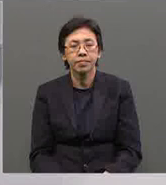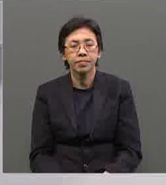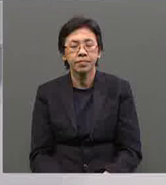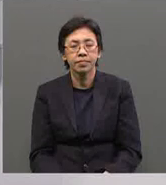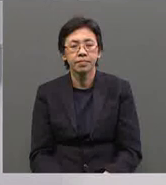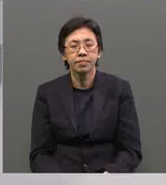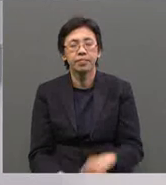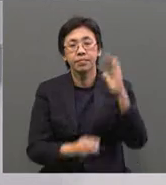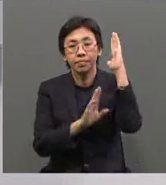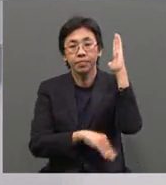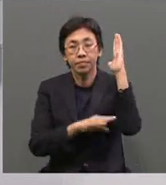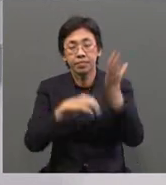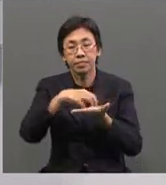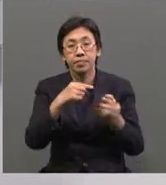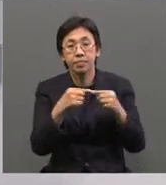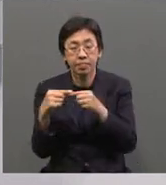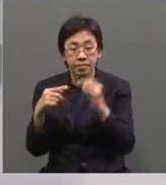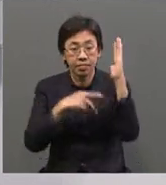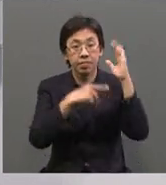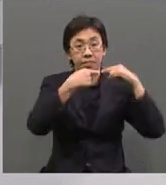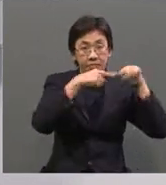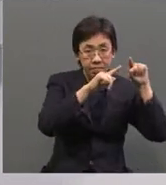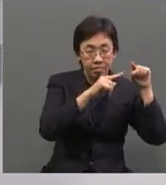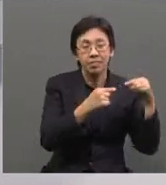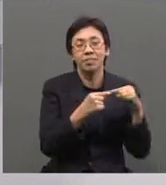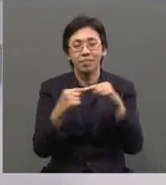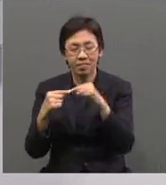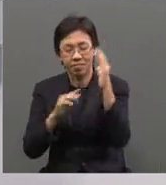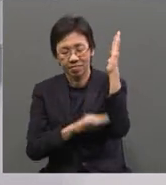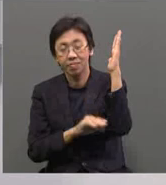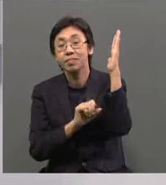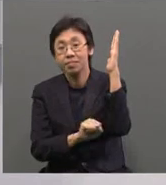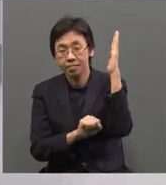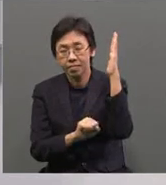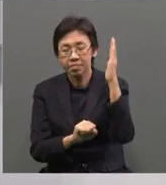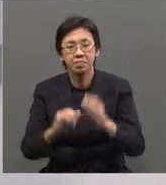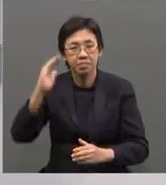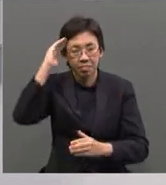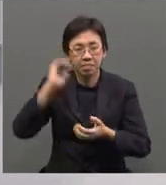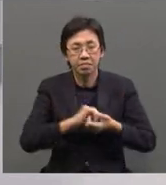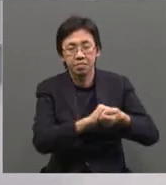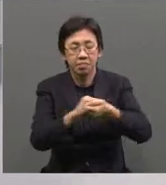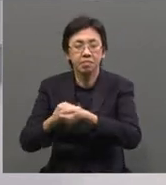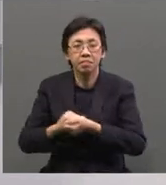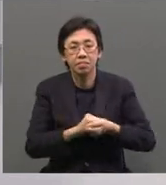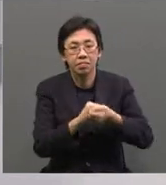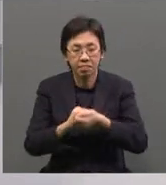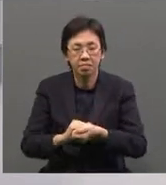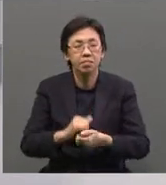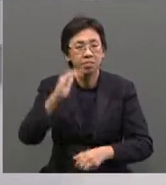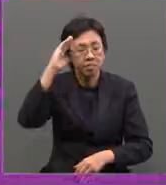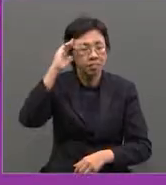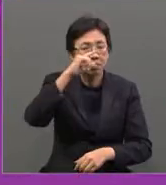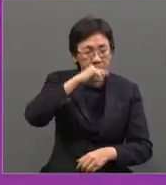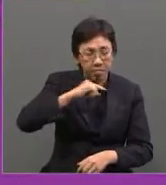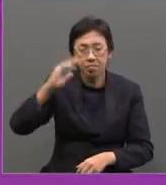อยู่ที่ภาคใต้นะครับจากพังงาพาคุณผู้ชมไปต่อที่จังหวัดสงขลาครับไปดูความร่วมมือทางทหารระหว่าง 2ประเทศนะครับกองทัพไทยกับ